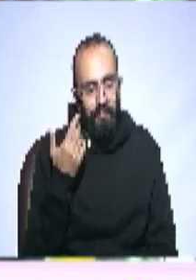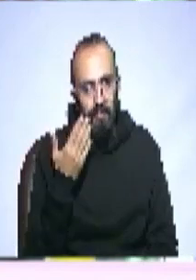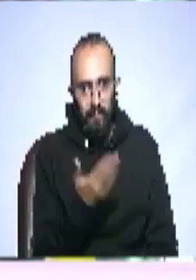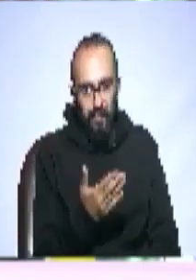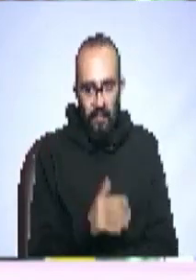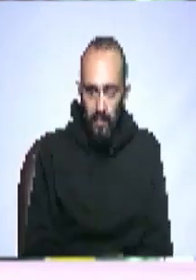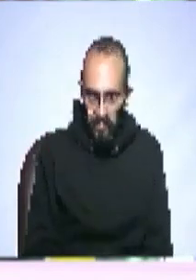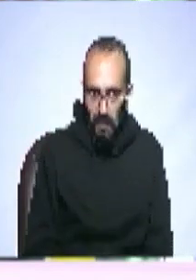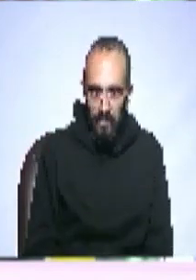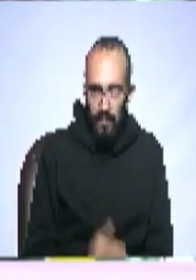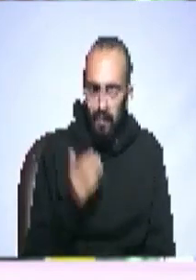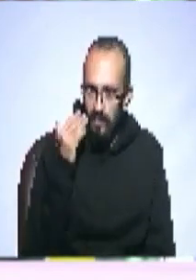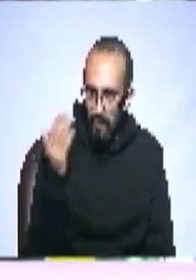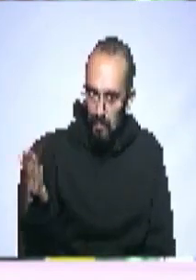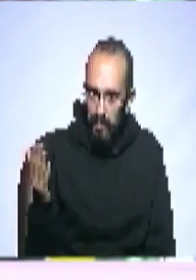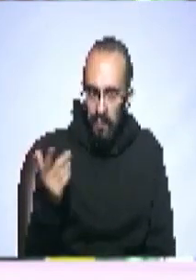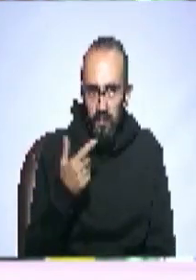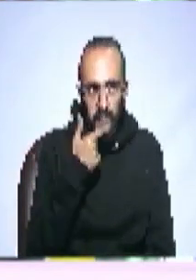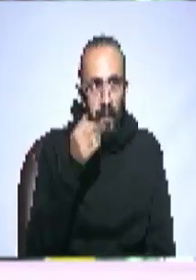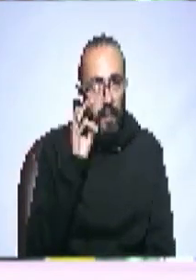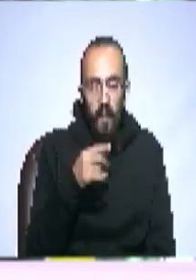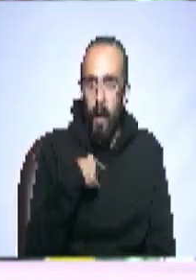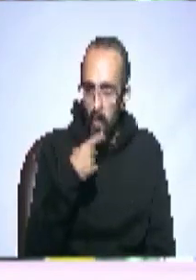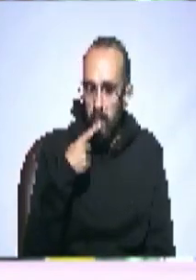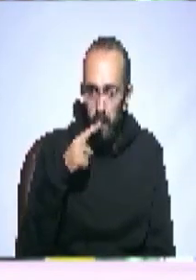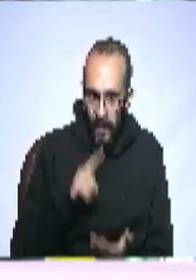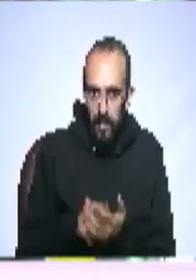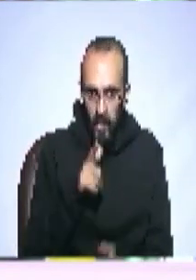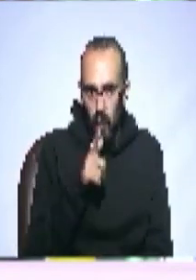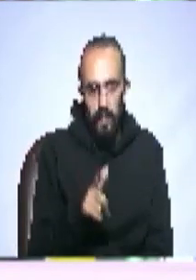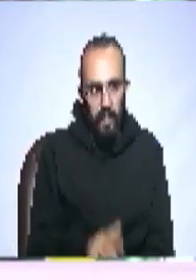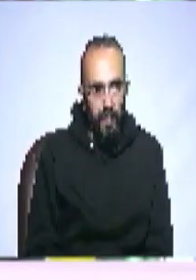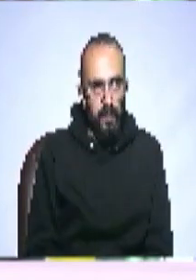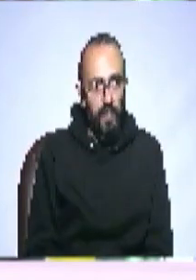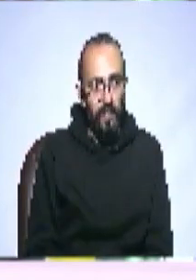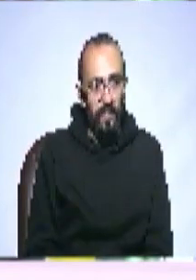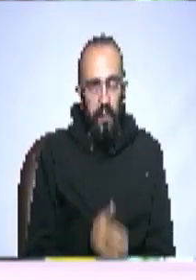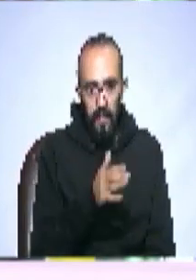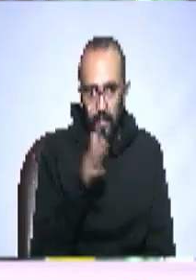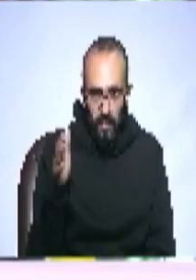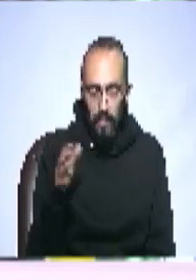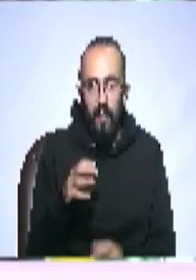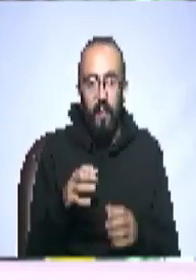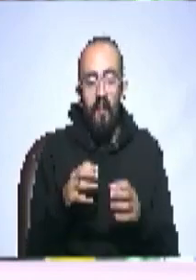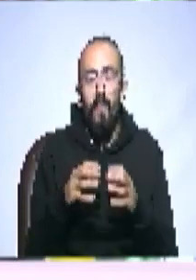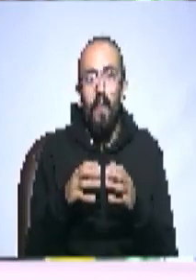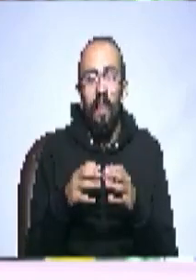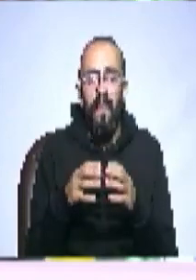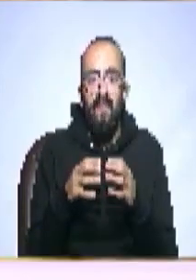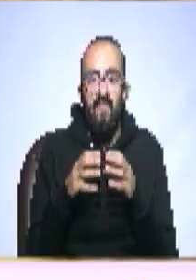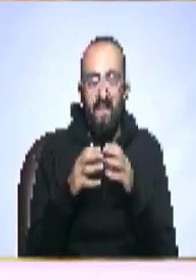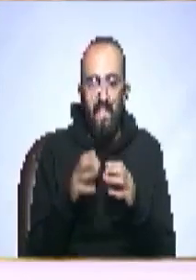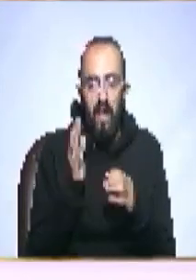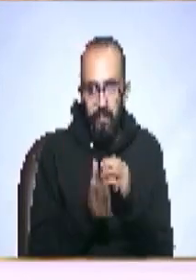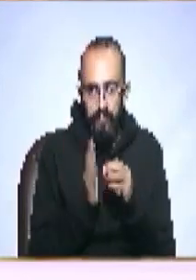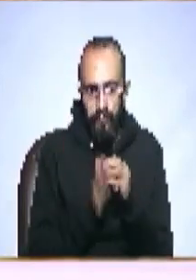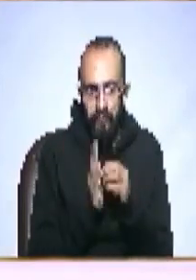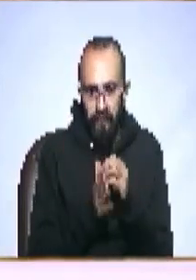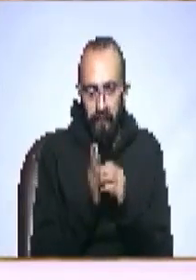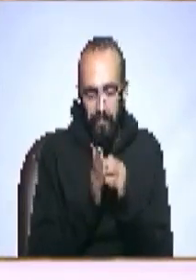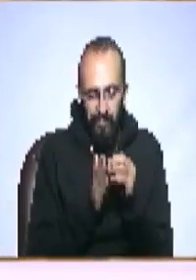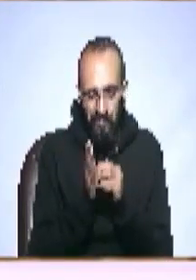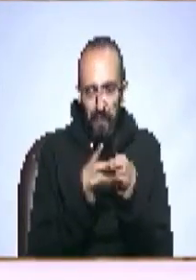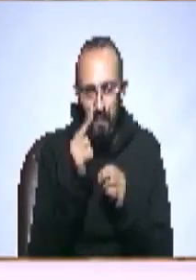حضراتكم شايفين دلوقتي. هدوق واقول لكم بمنتهى الامانه القصه ماشيه ازاي. اخذنا فلفل سلايز شرايح كده،